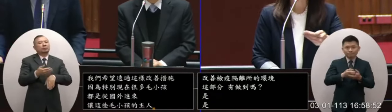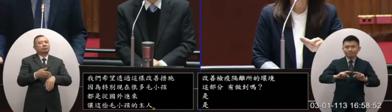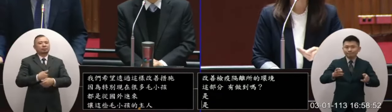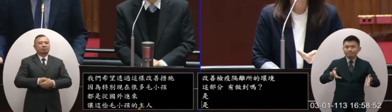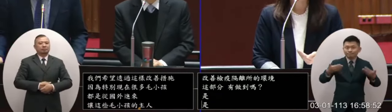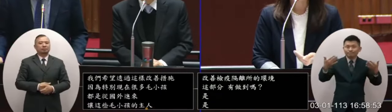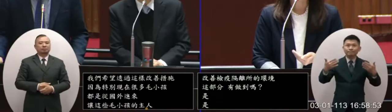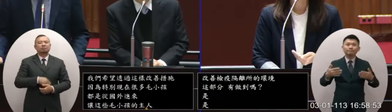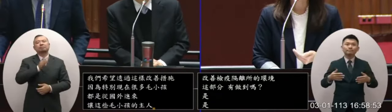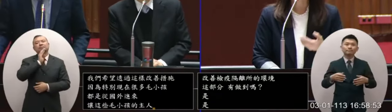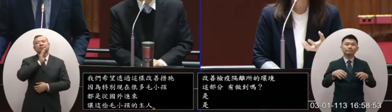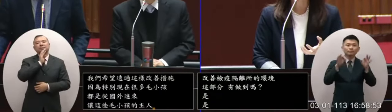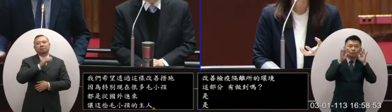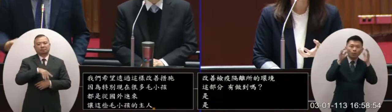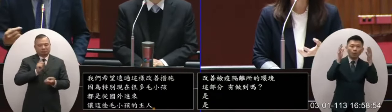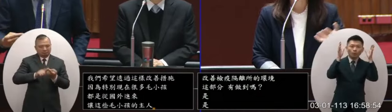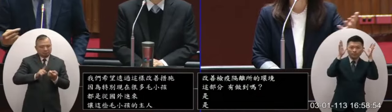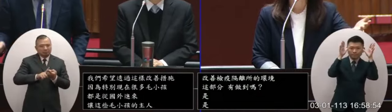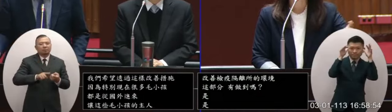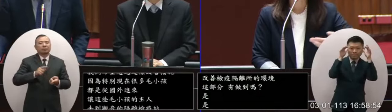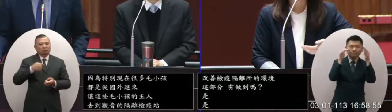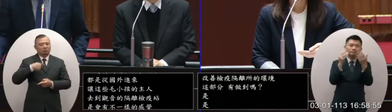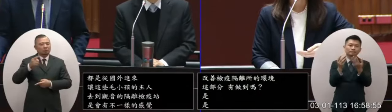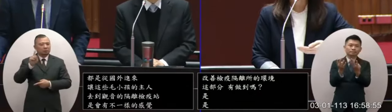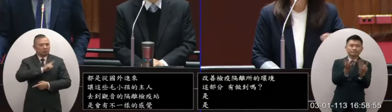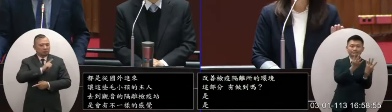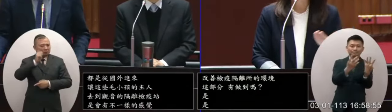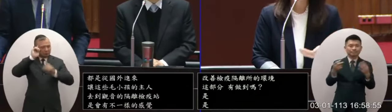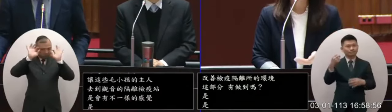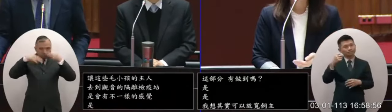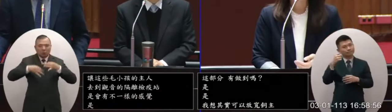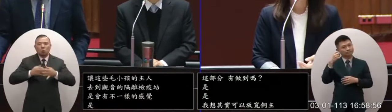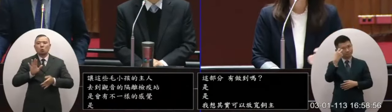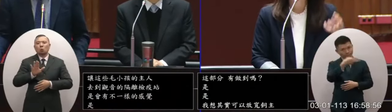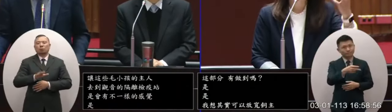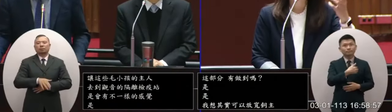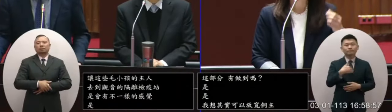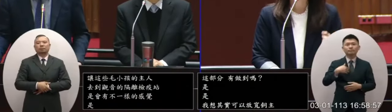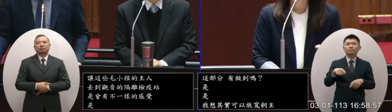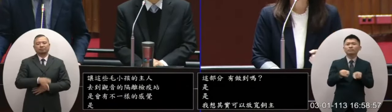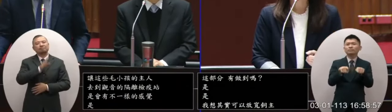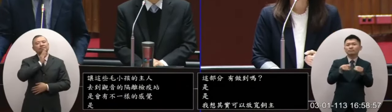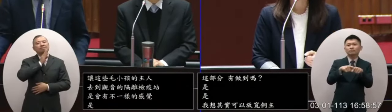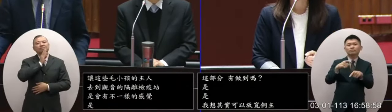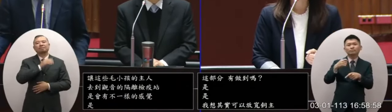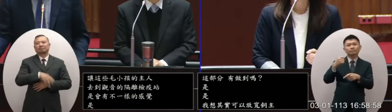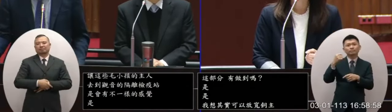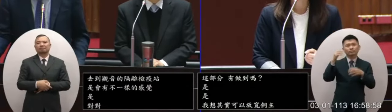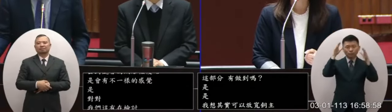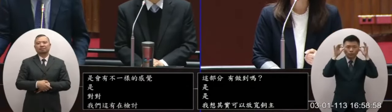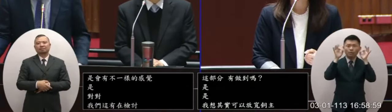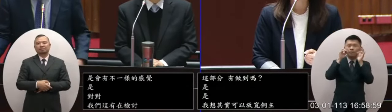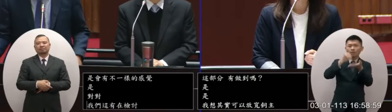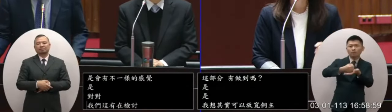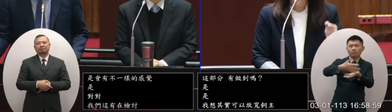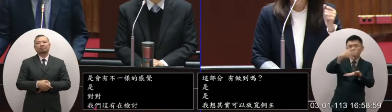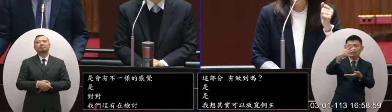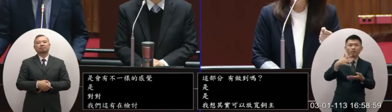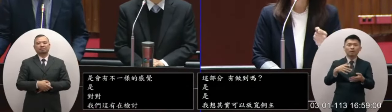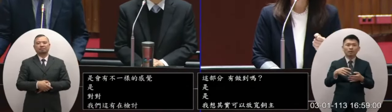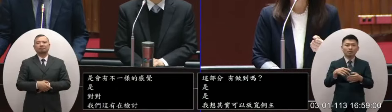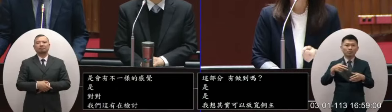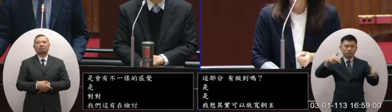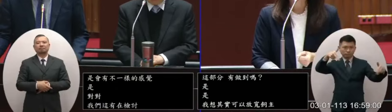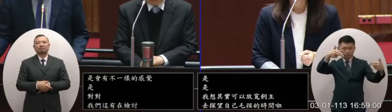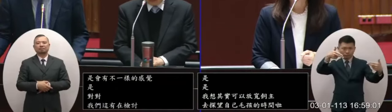望自己的毛小孩的一个时间啊，因为我想说一般宠物旅馆都可以做到24小时，可以随时监看自己宠物在干嘛，